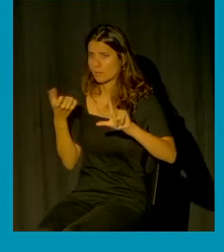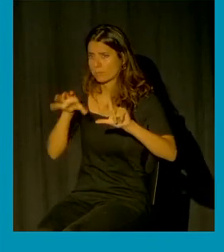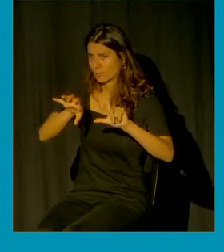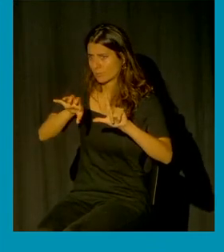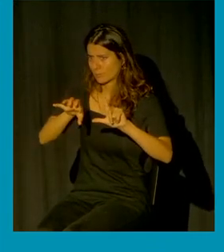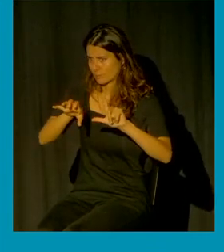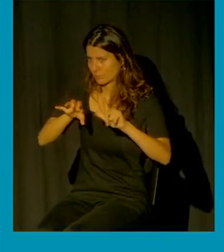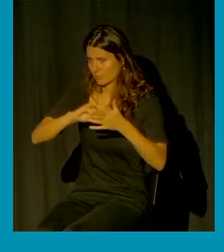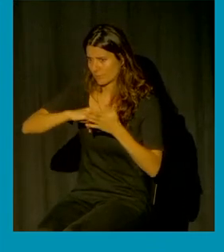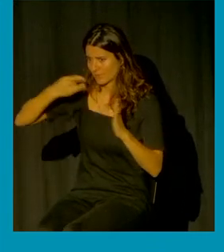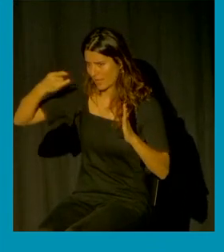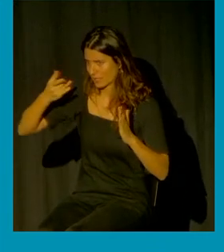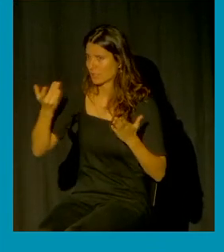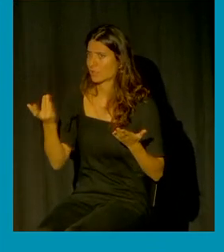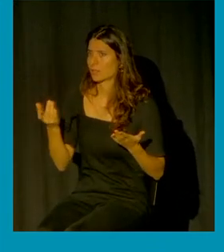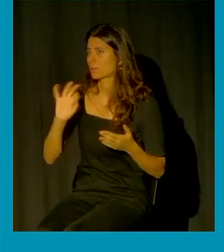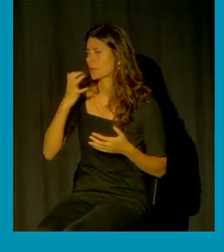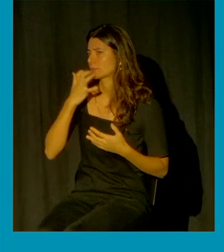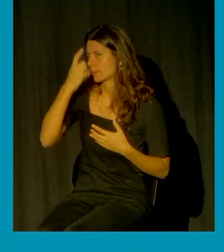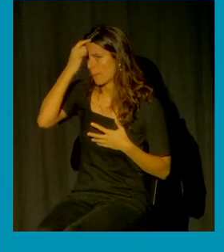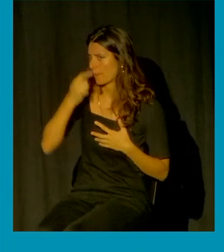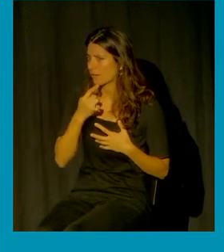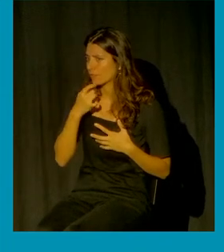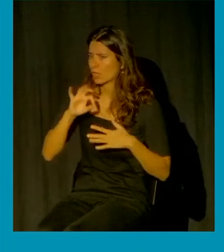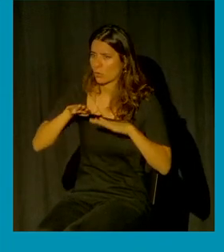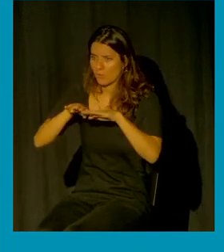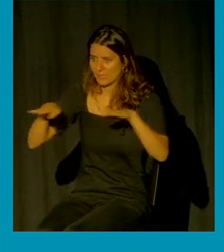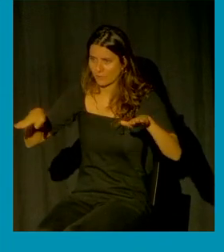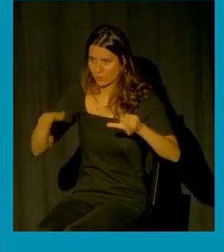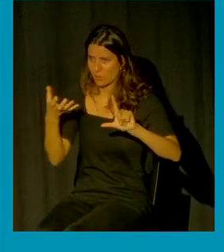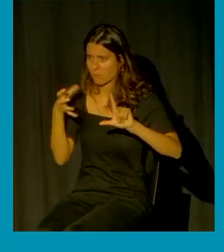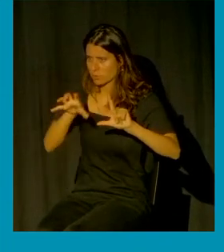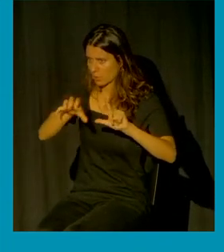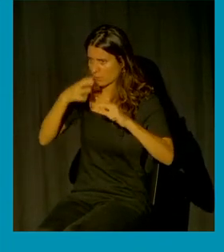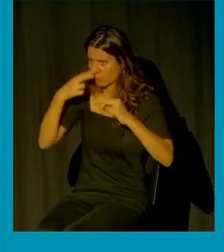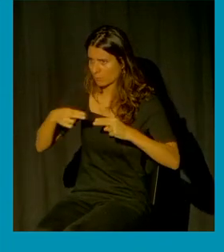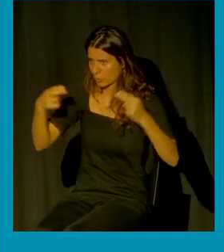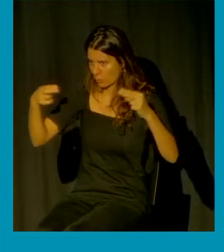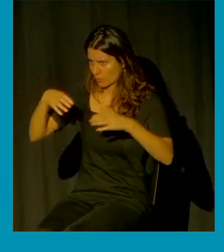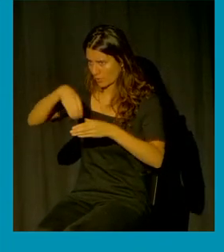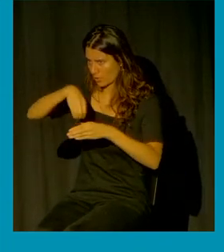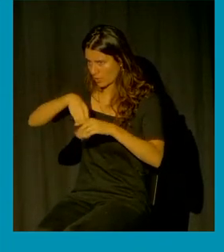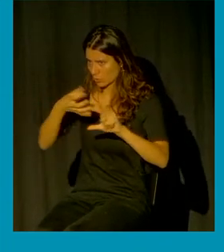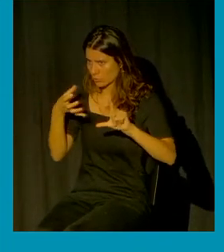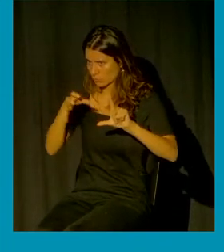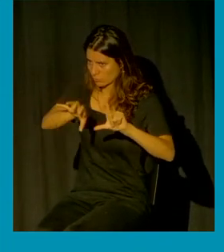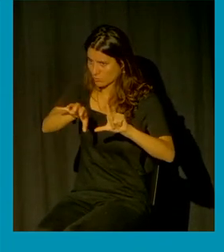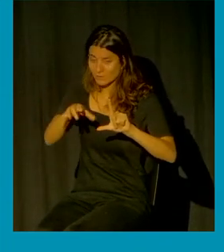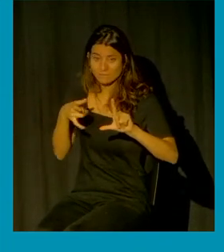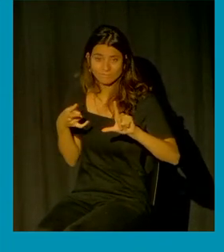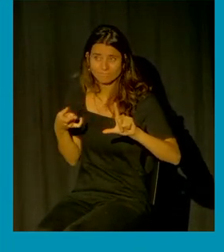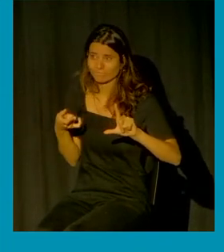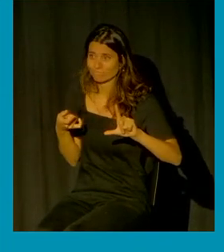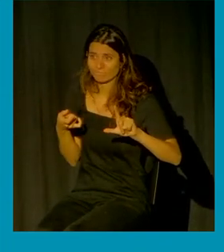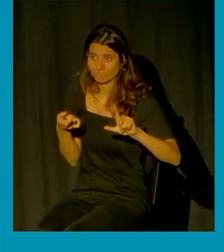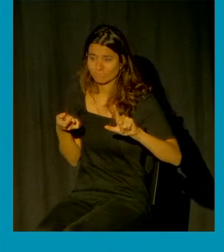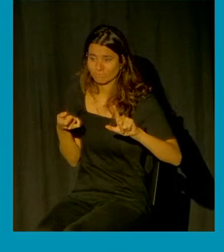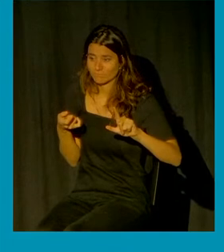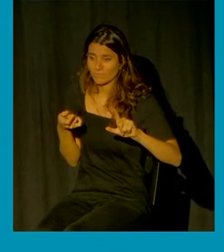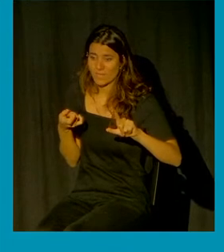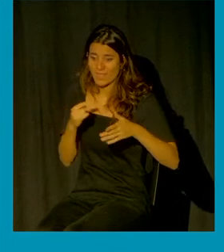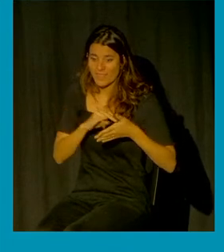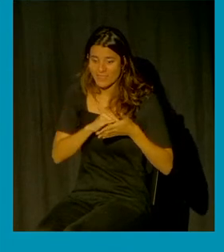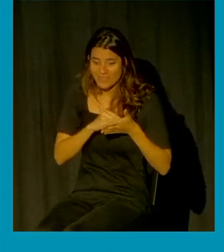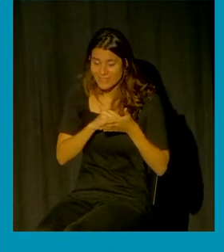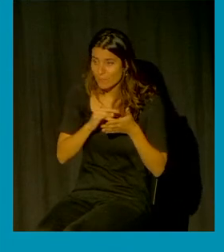des d'X perfils o des de diferents plataformes la possibilitat tècnica inclús via autoritat judicial